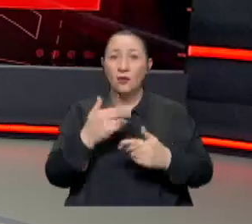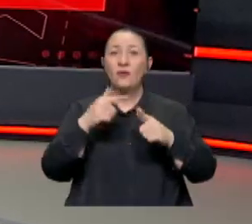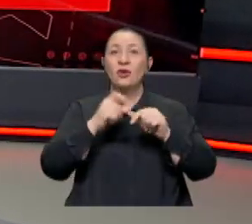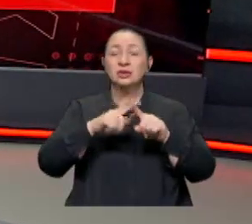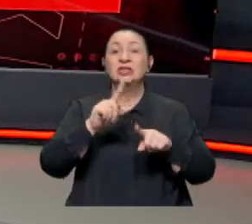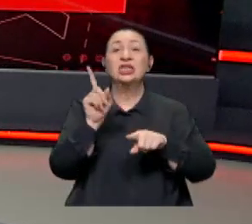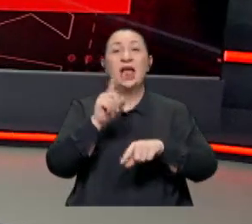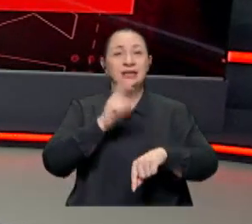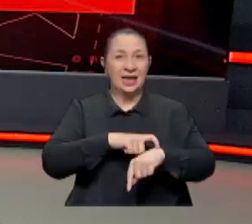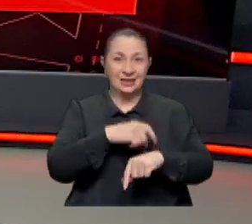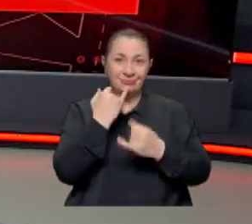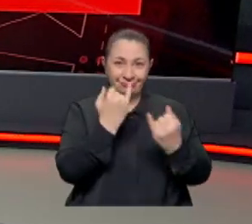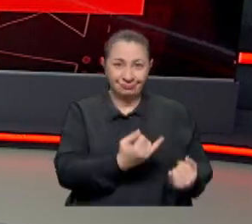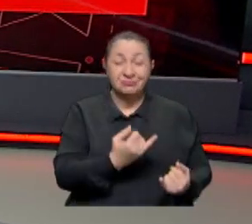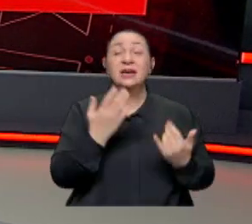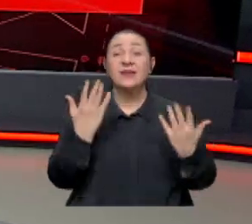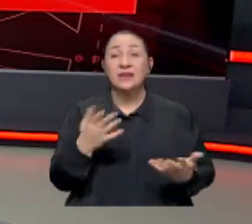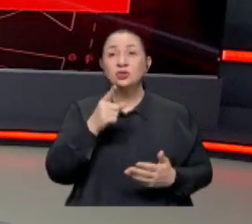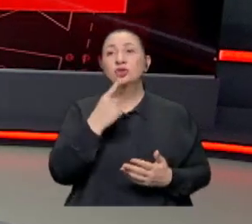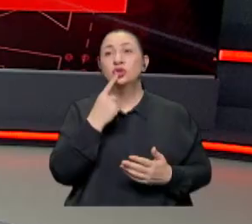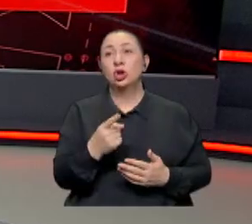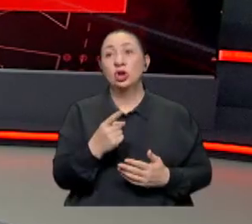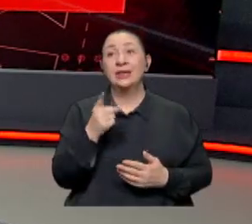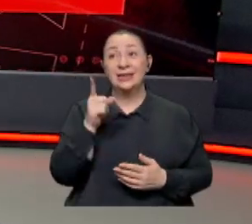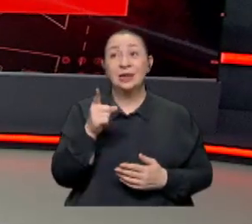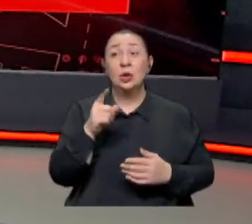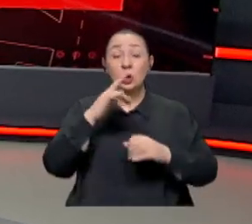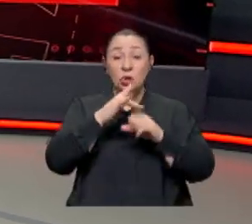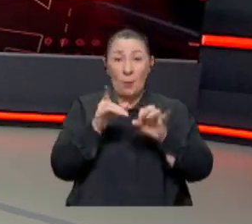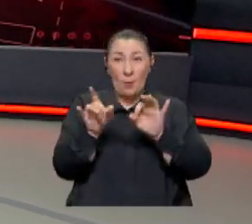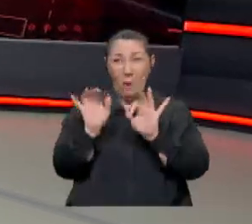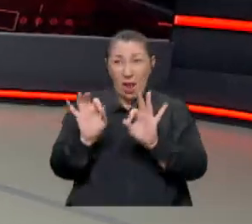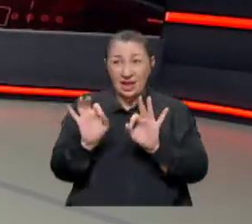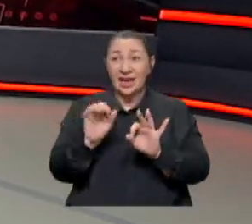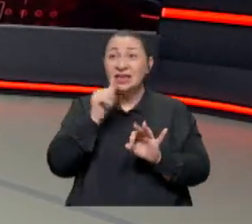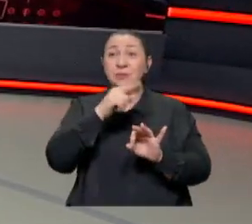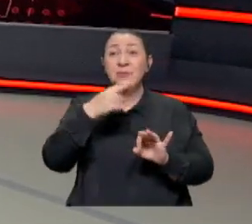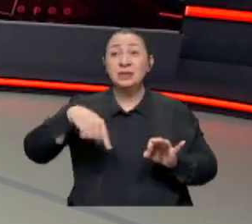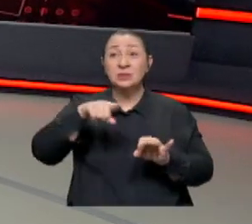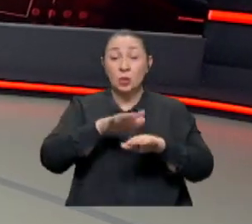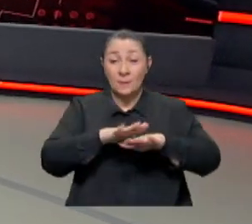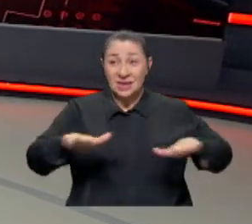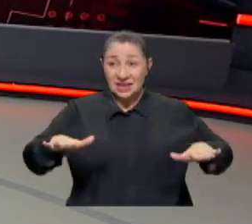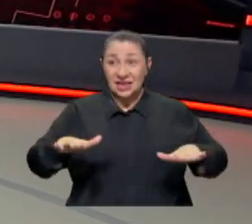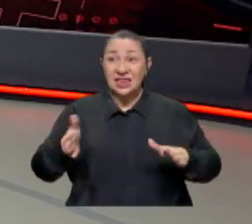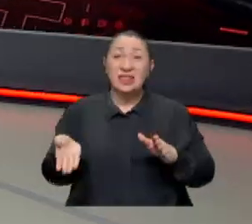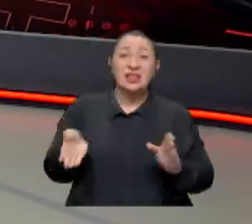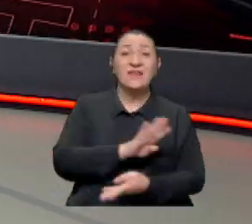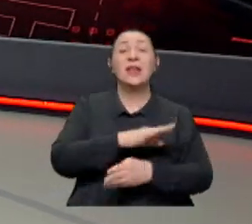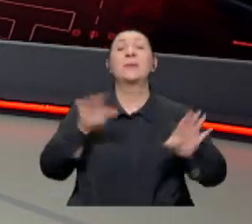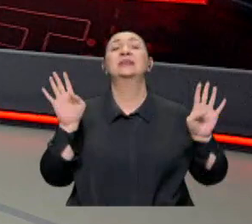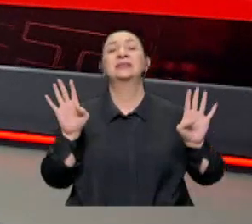Haber'deydi, Çalar Saat'teydi ve şunu söyledi. Ülke bu haldeyken hiçbirimiz bu masayı